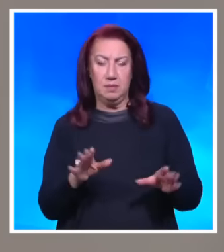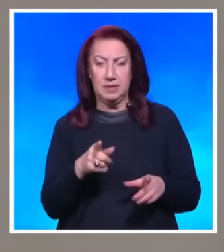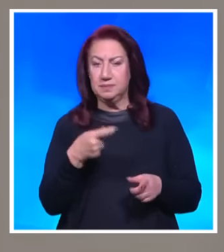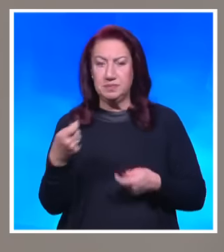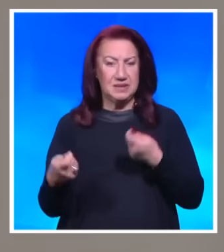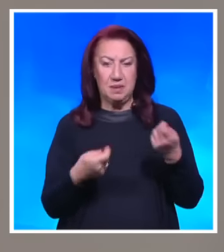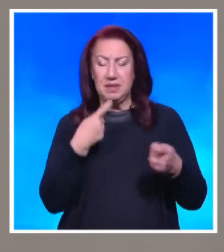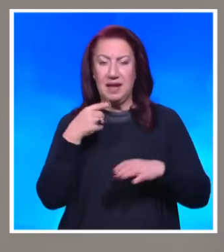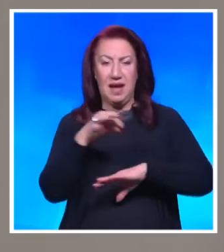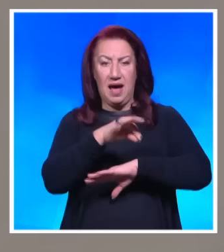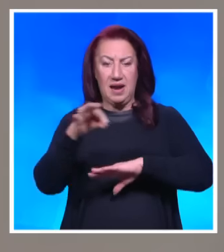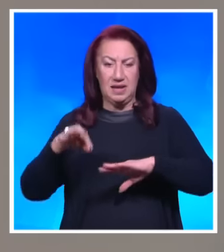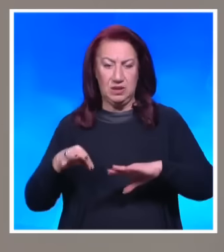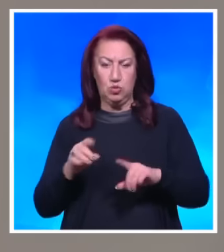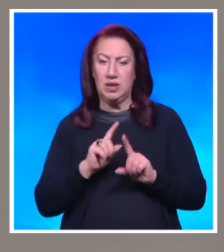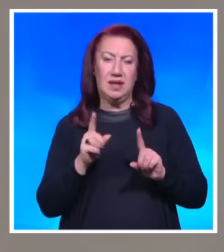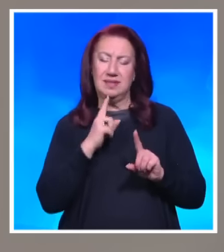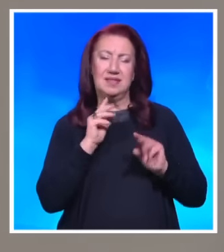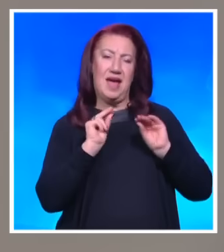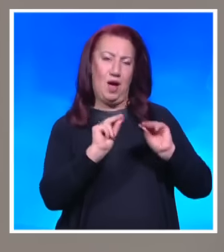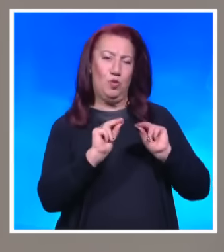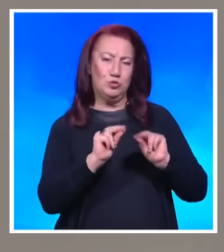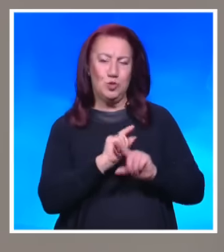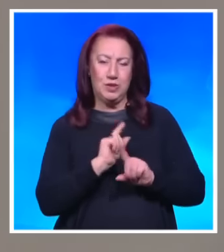Да. Не с консултиране? Не.